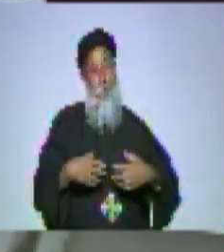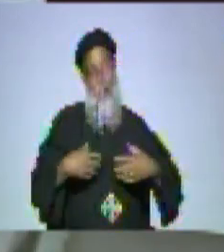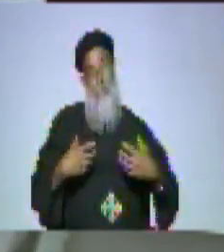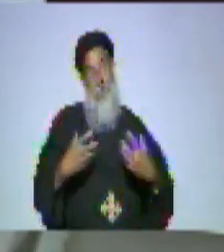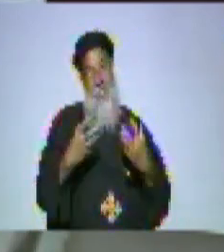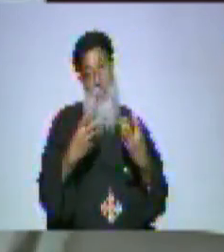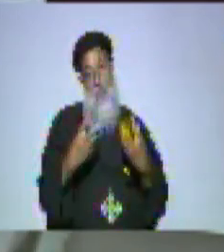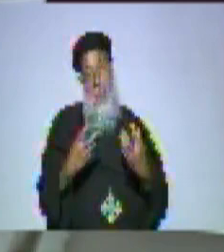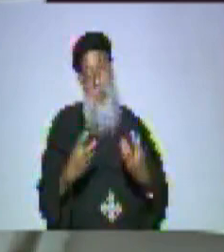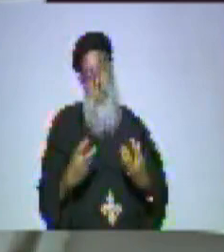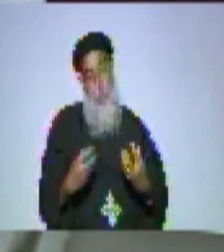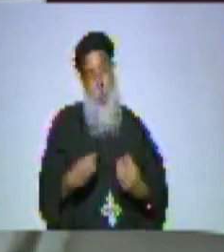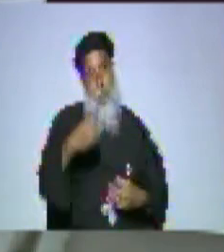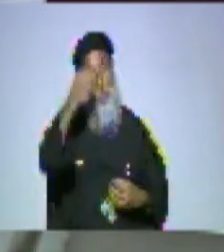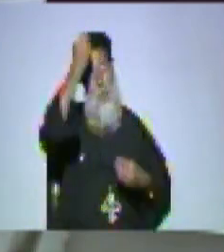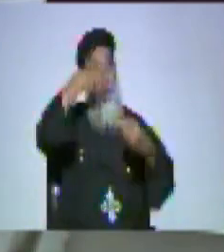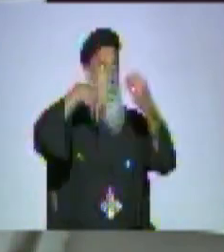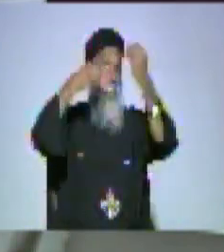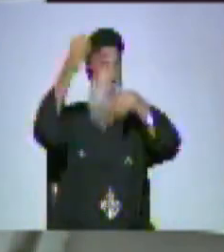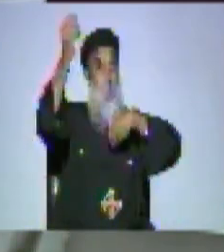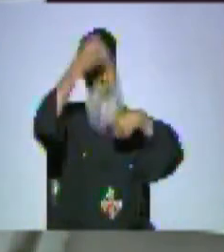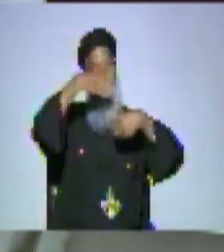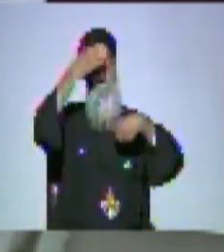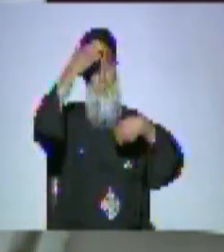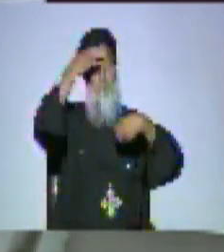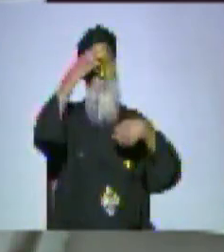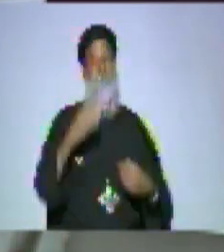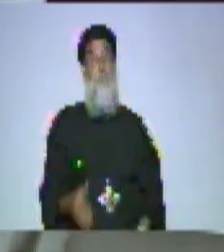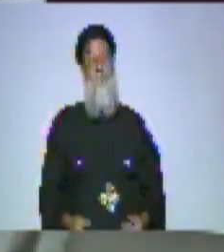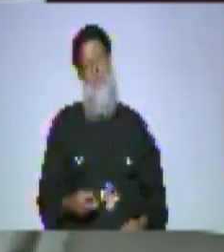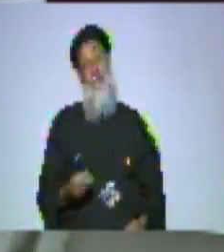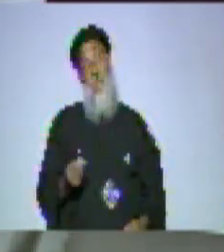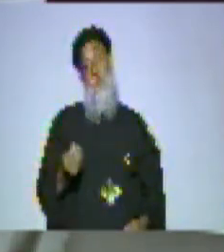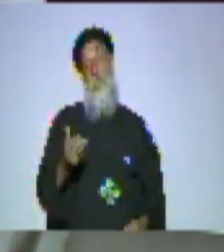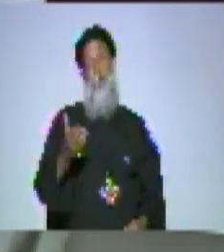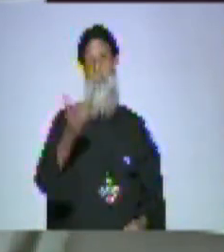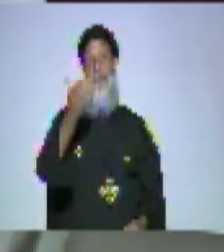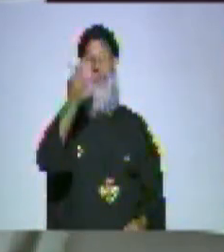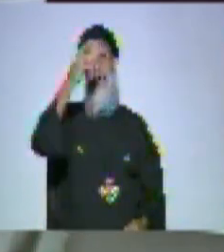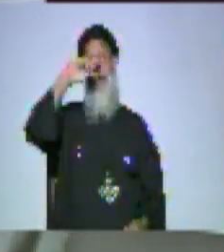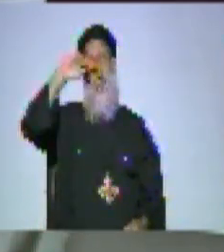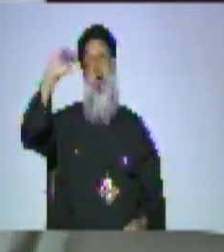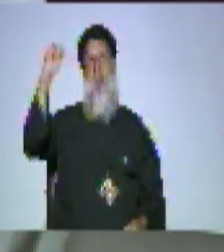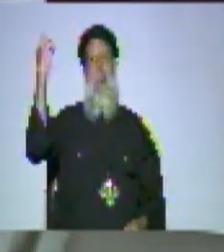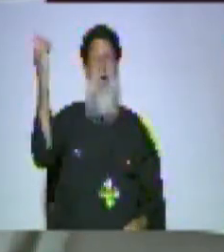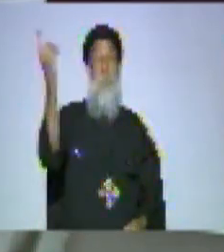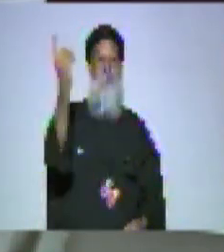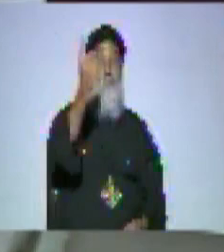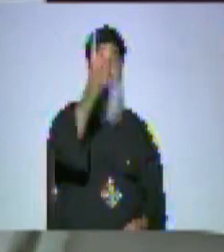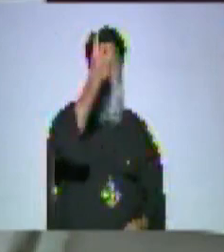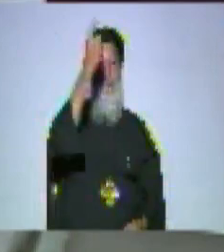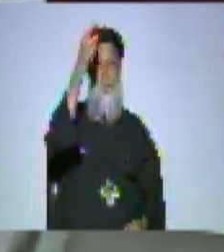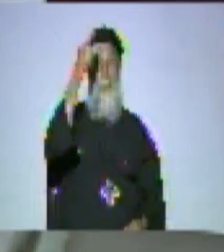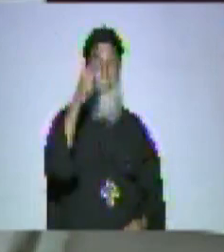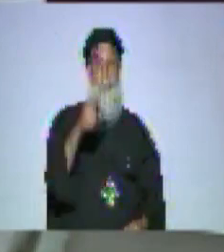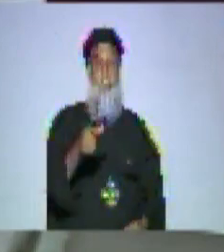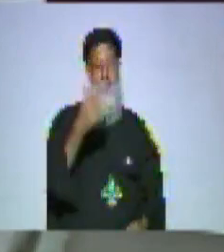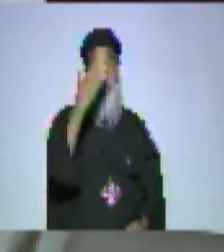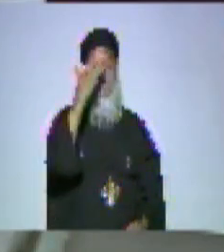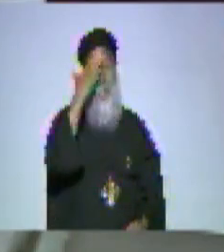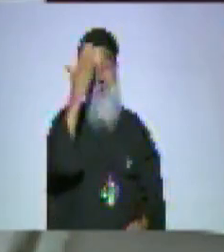ويعطينا كل احتياجاتنا يعني في الغلا الموجود في العالم كله دلوقتي مفيش يكفي غير